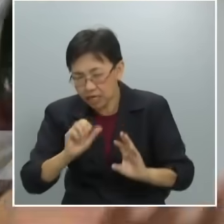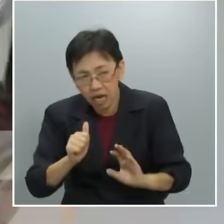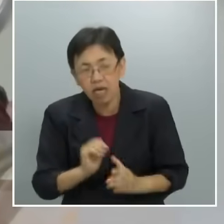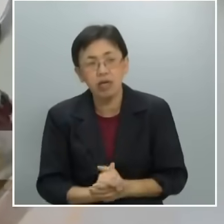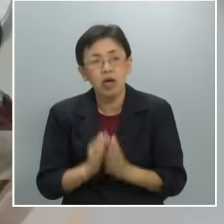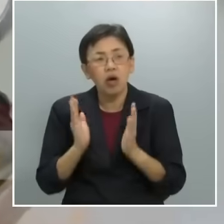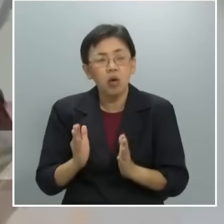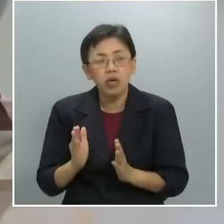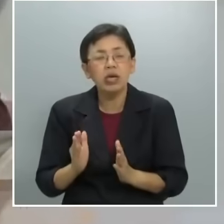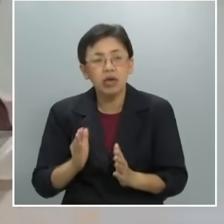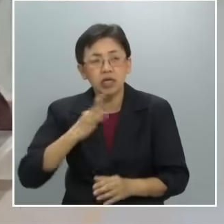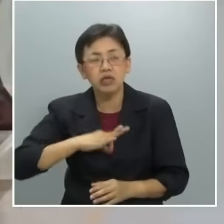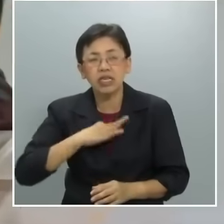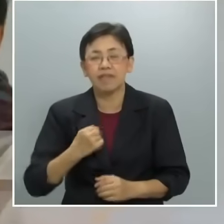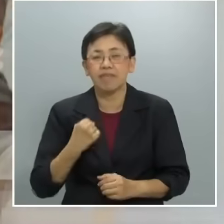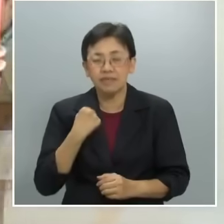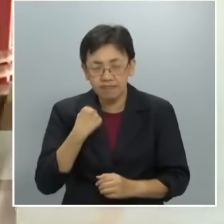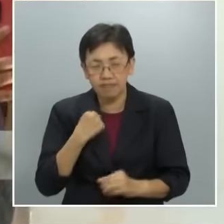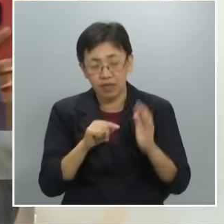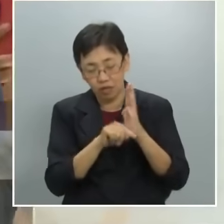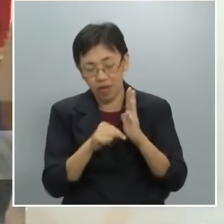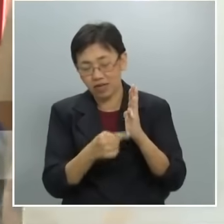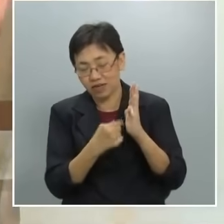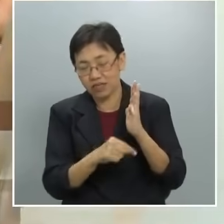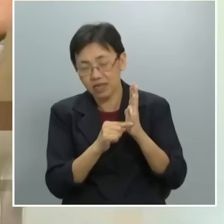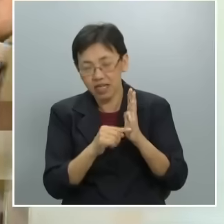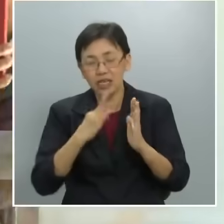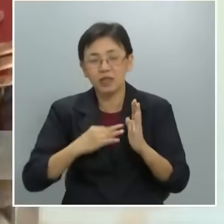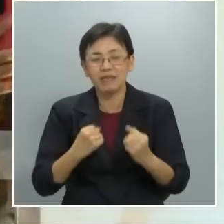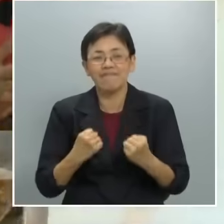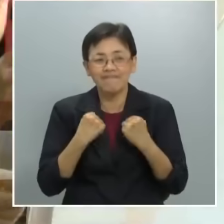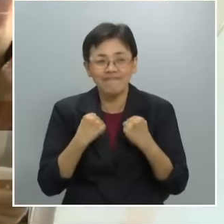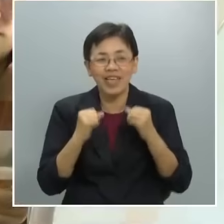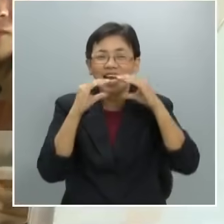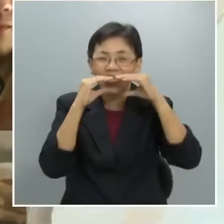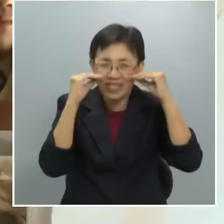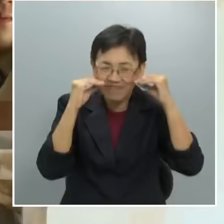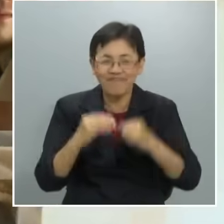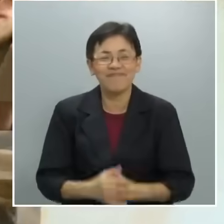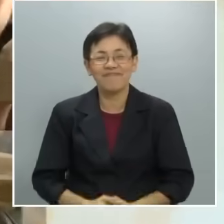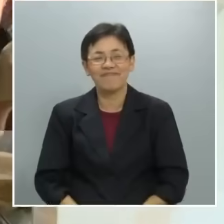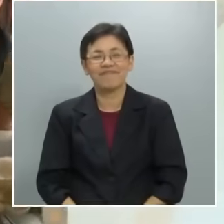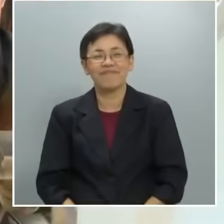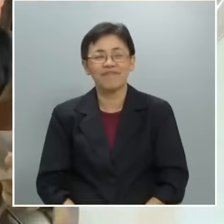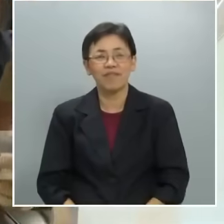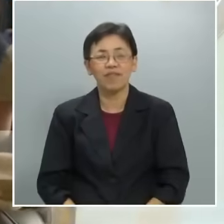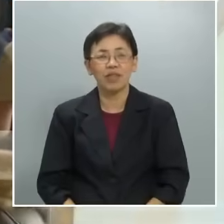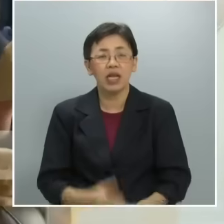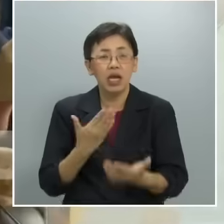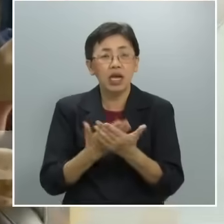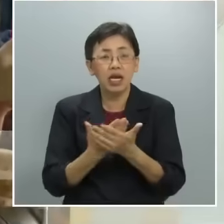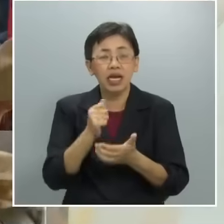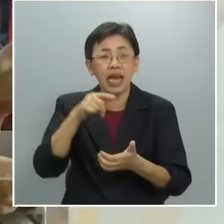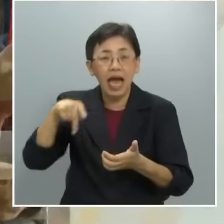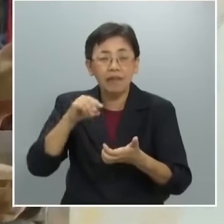ถิ่นนั้นเขาก็มีกำลังใจขึ้นมา เนี่ยยิ้มขณะเดียวกันฟังเรื่องเงินดิจิตอลไป